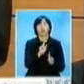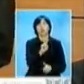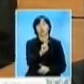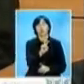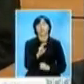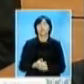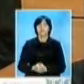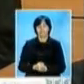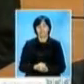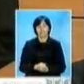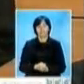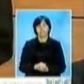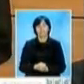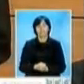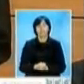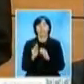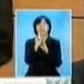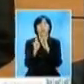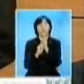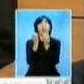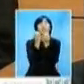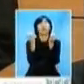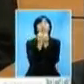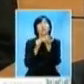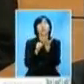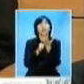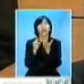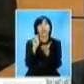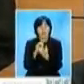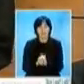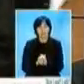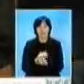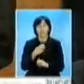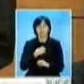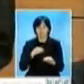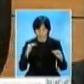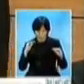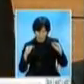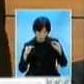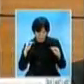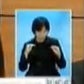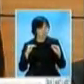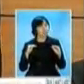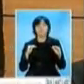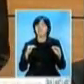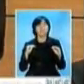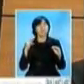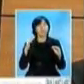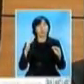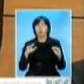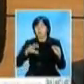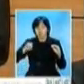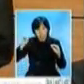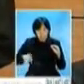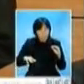ามันเป็นการตัดสิทธิ์ของประชาชนกรณีการแก้มาตรา68ที่จะให้ยื่นเรื่องผ่านอัยการสูงสุดเท่านั้นเนี่ยตรงนี้เ